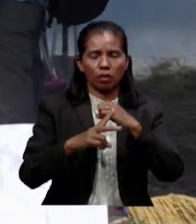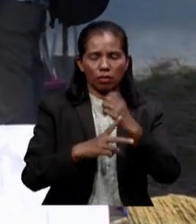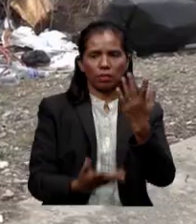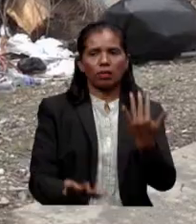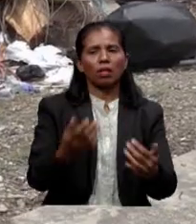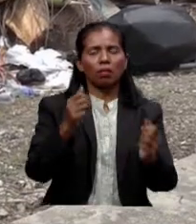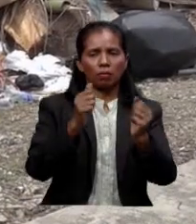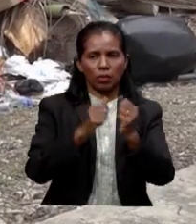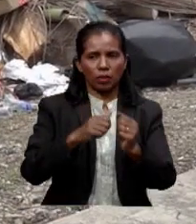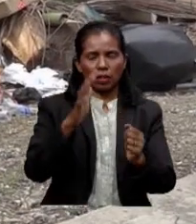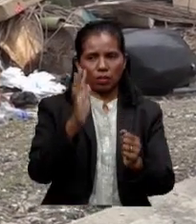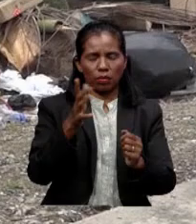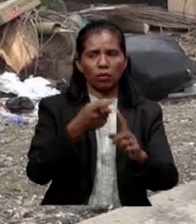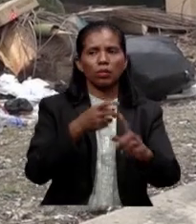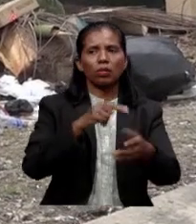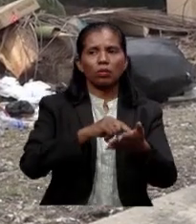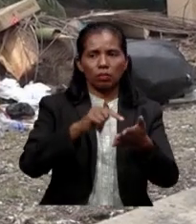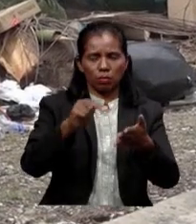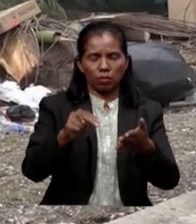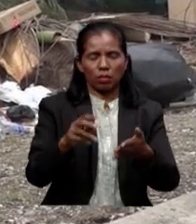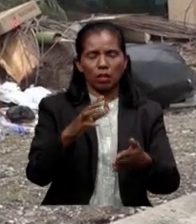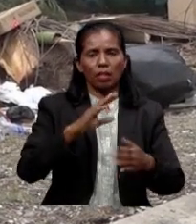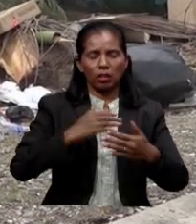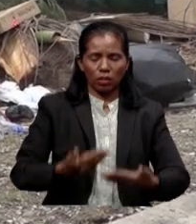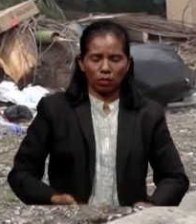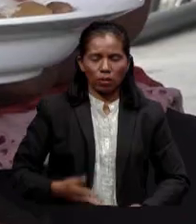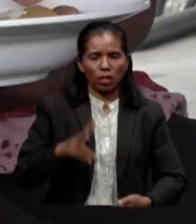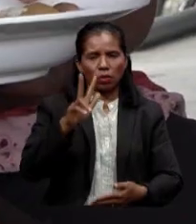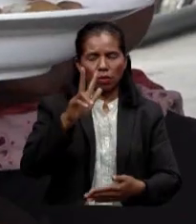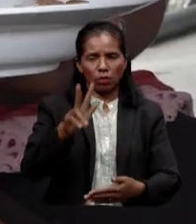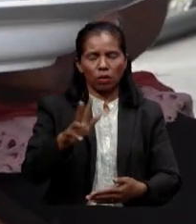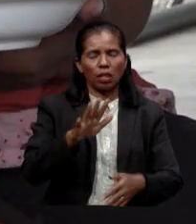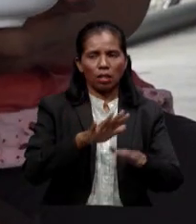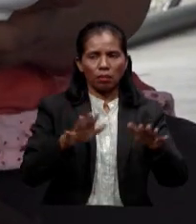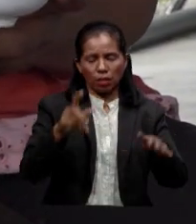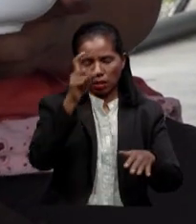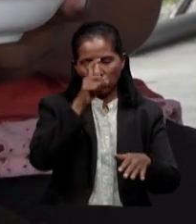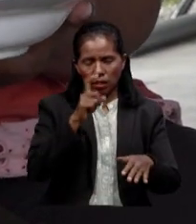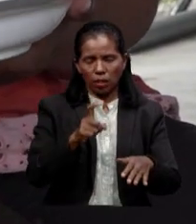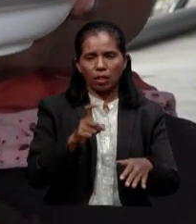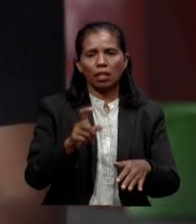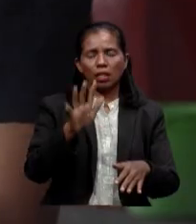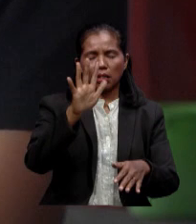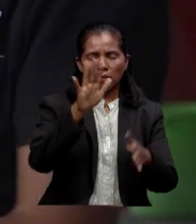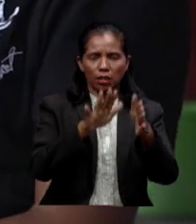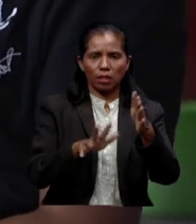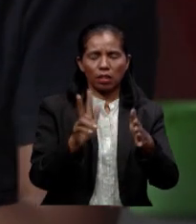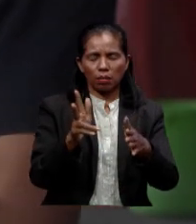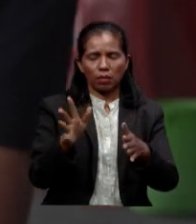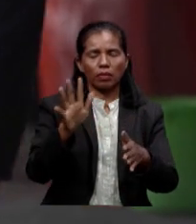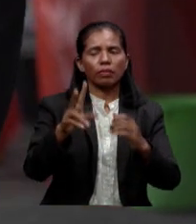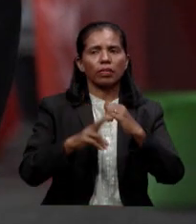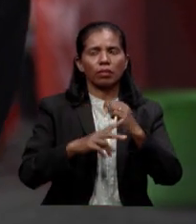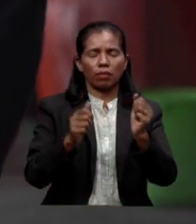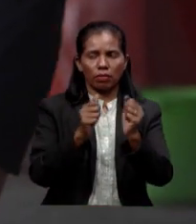hamutuk 50 husi número ne ina nisin rua 9 tolu labarik tinan 5 mai kraik 9 tolu nulu resin 5. Vítima uma kain 50